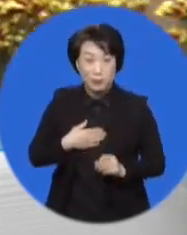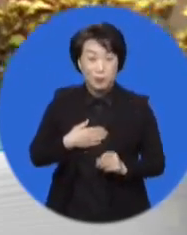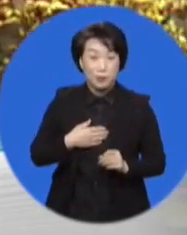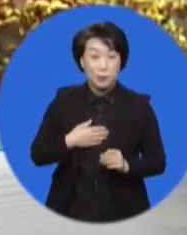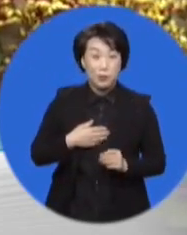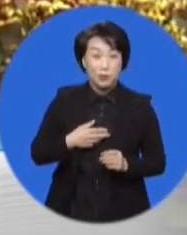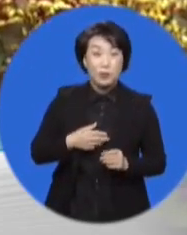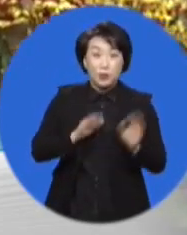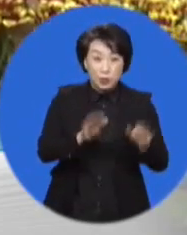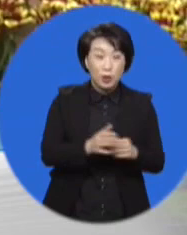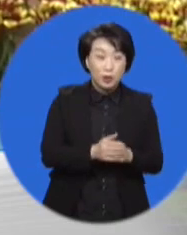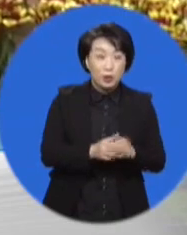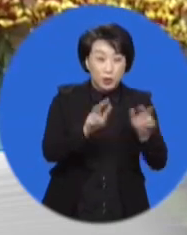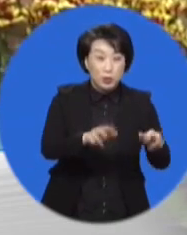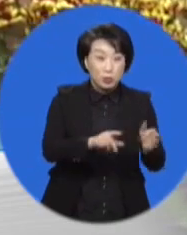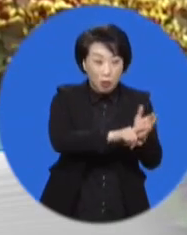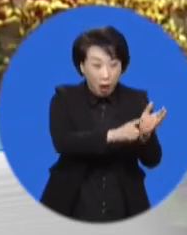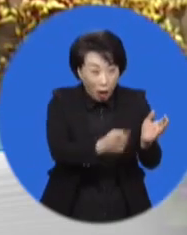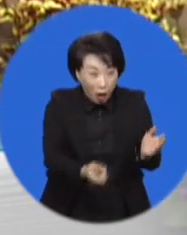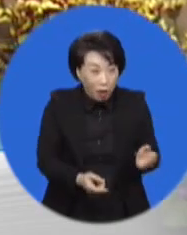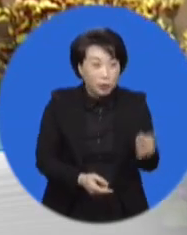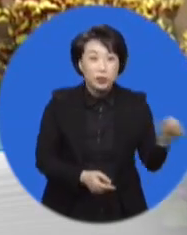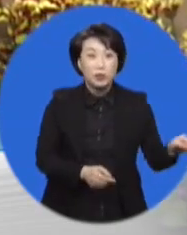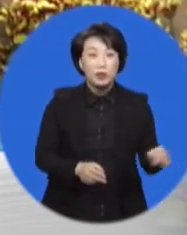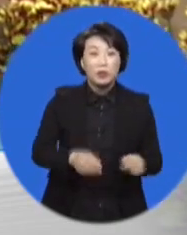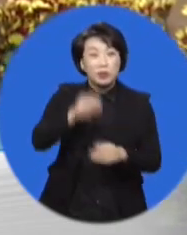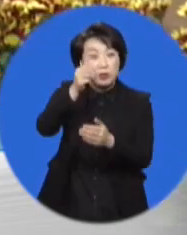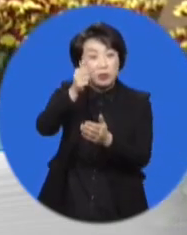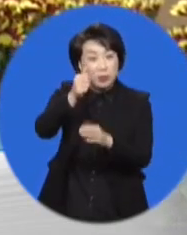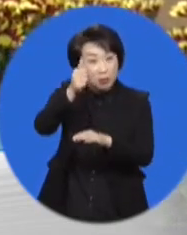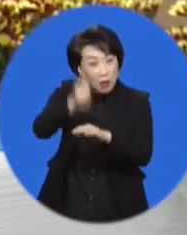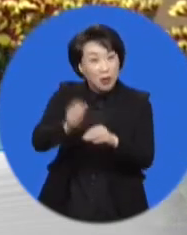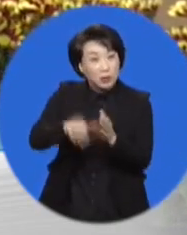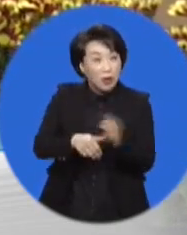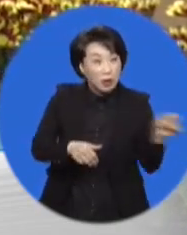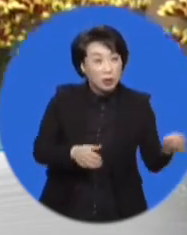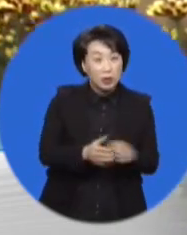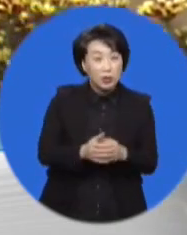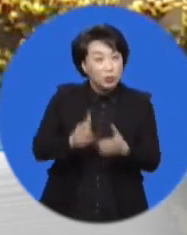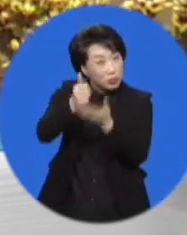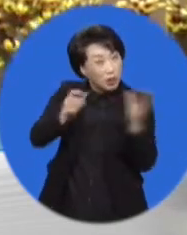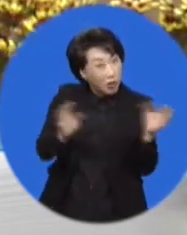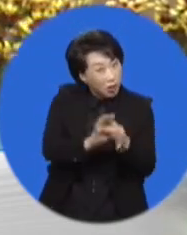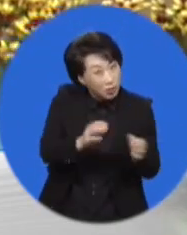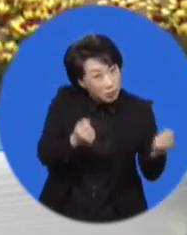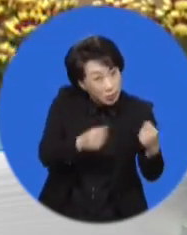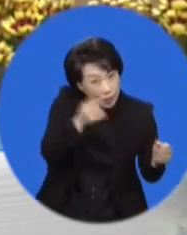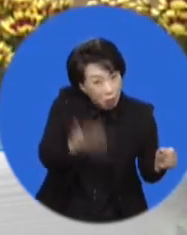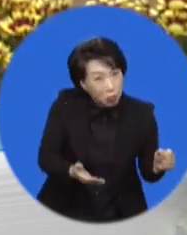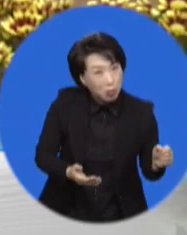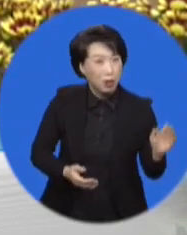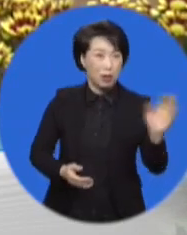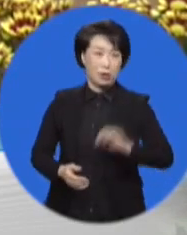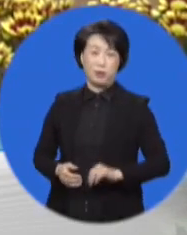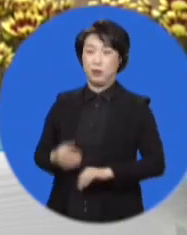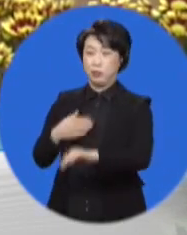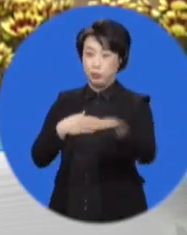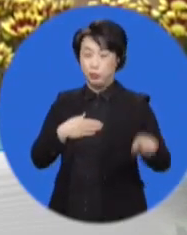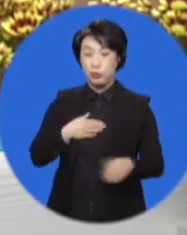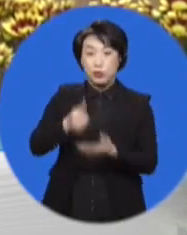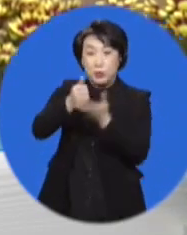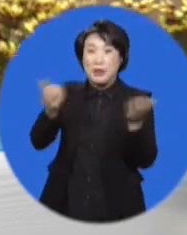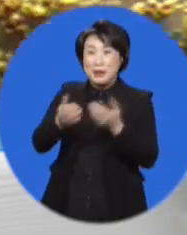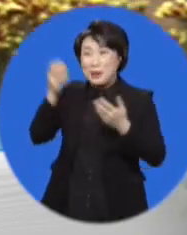벌써 지금부터 떨어져 나가는 사람이 무슨 그때 붙어 있을 힘이 있습니까? 이해가 됩니까? 우리는 주님